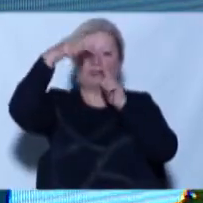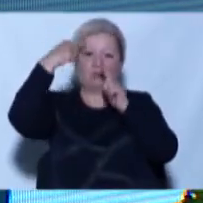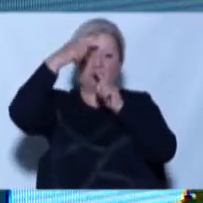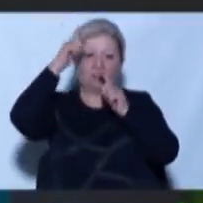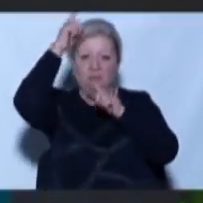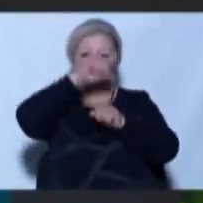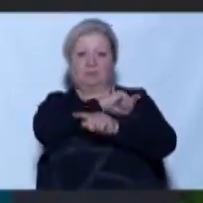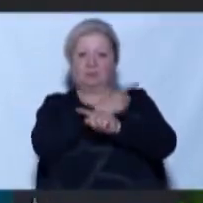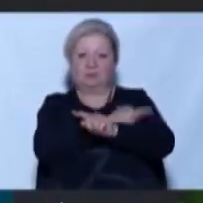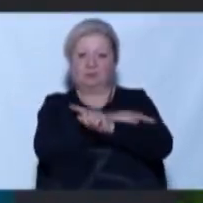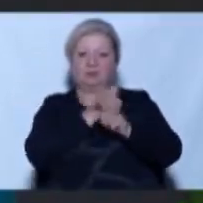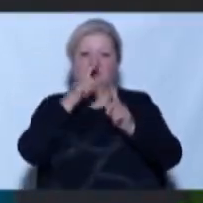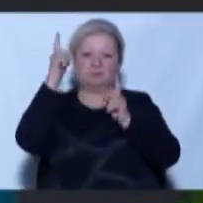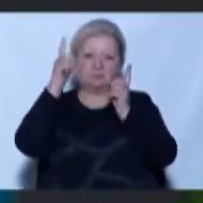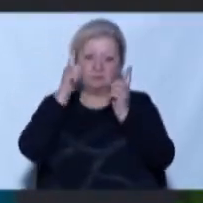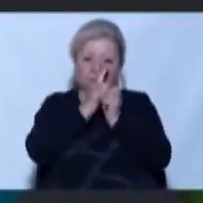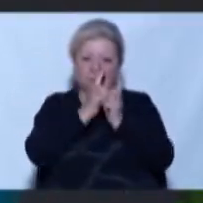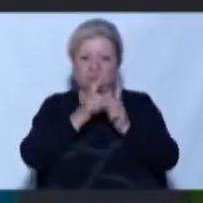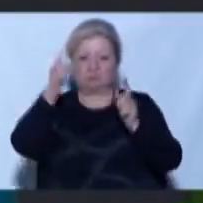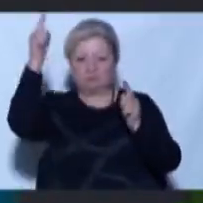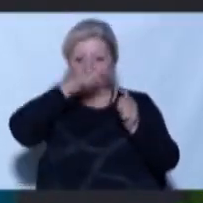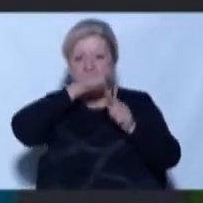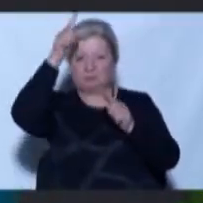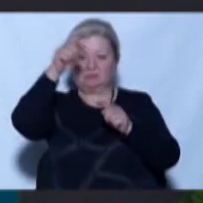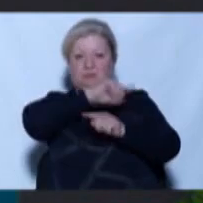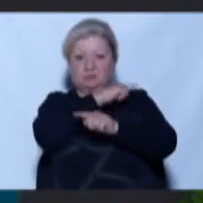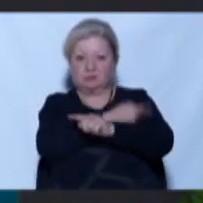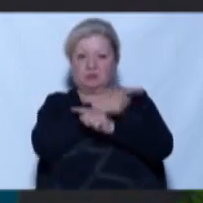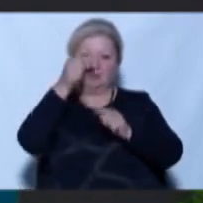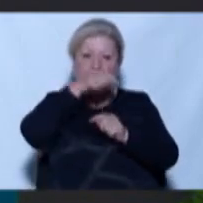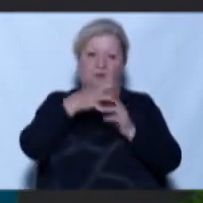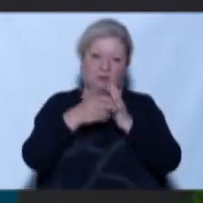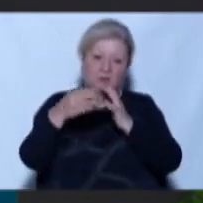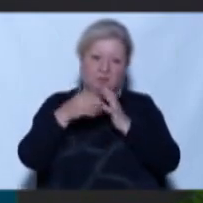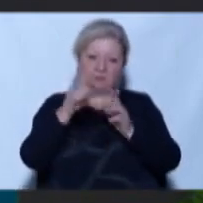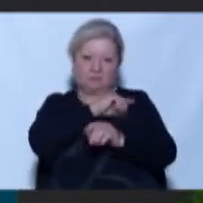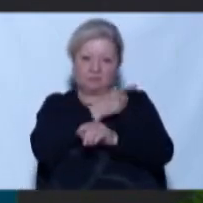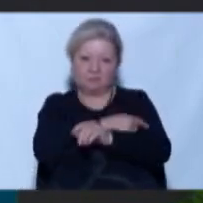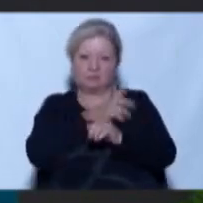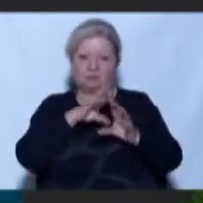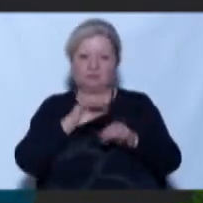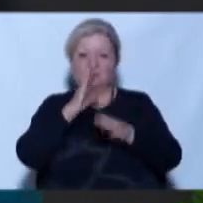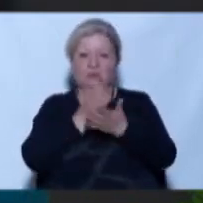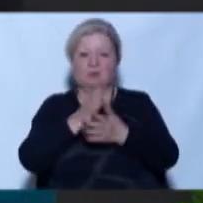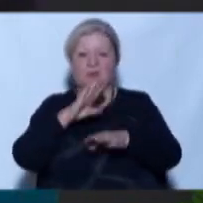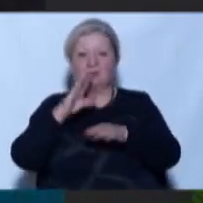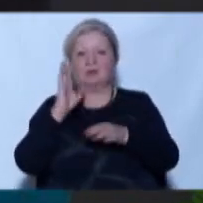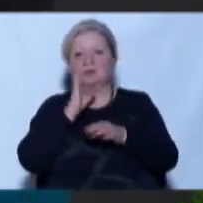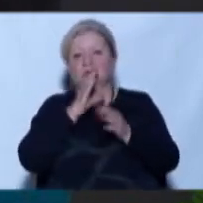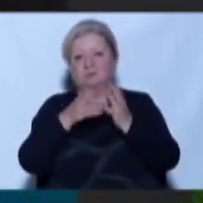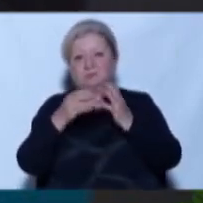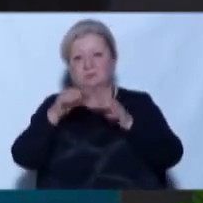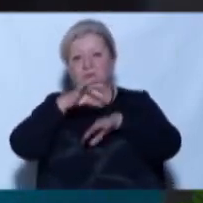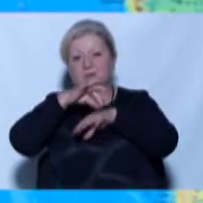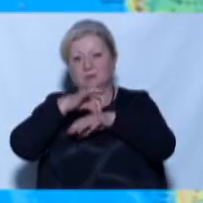ადგილი შინაგანი ძალების და კოსმეური ძალების ზუსტად დედამიწის ქერქზე ხდება. თქვენ ახლა კადრში